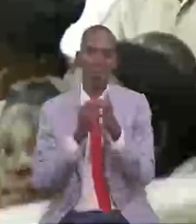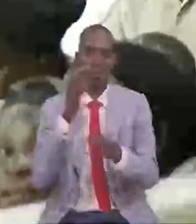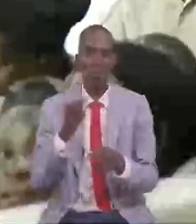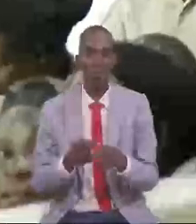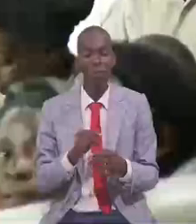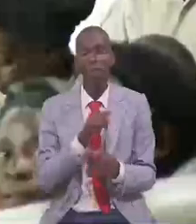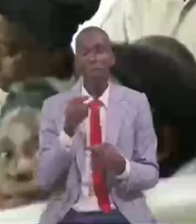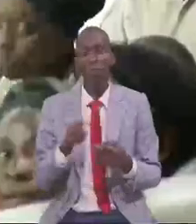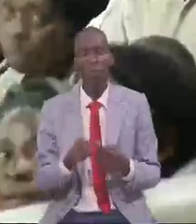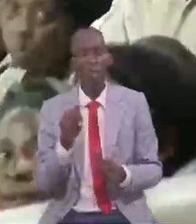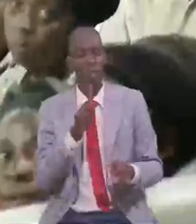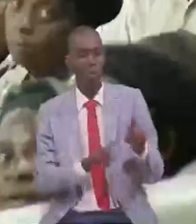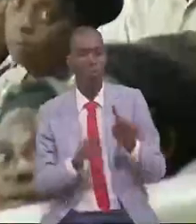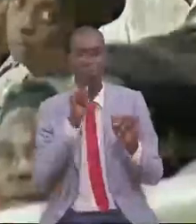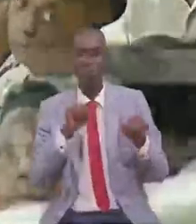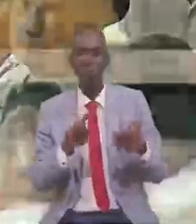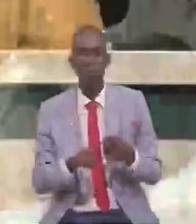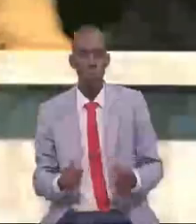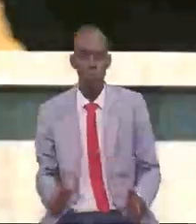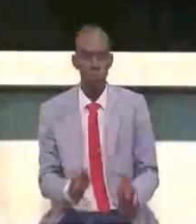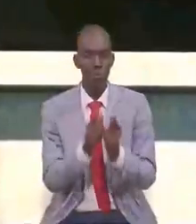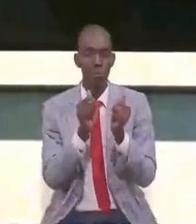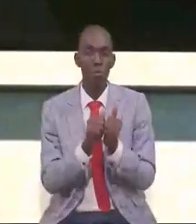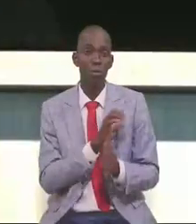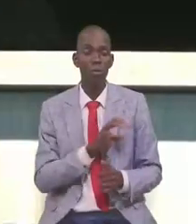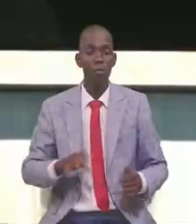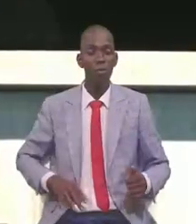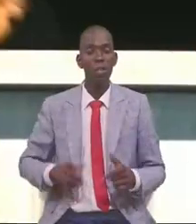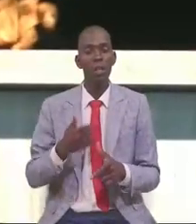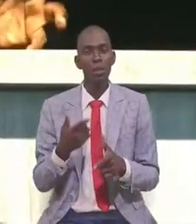pu atteindre Christ, ils sont montés sur le toit.